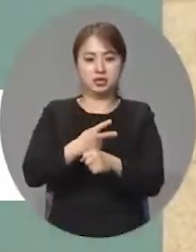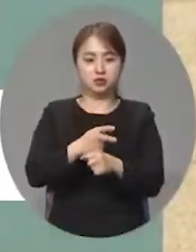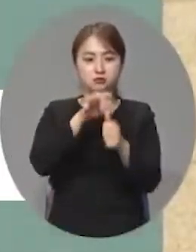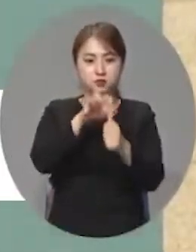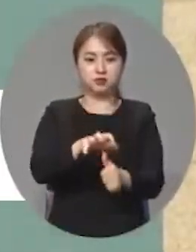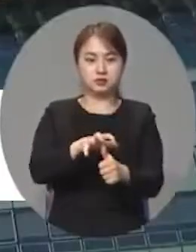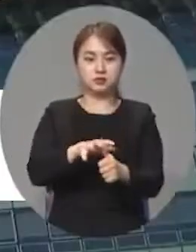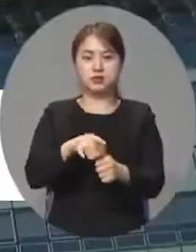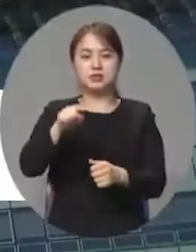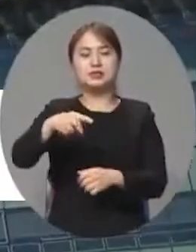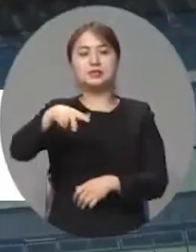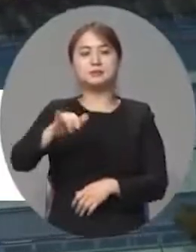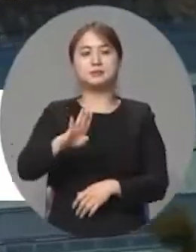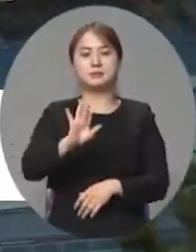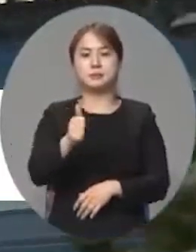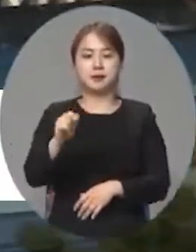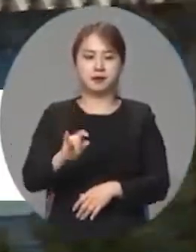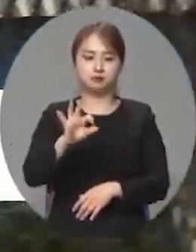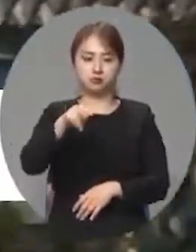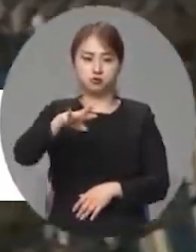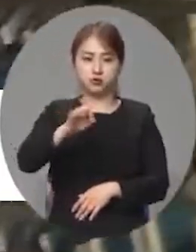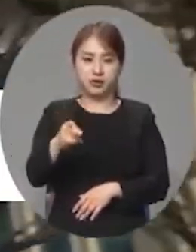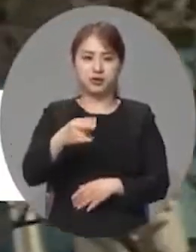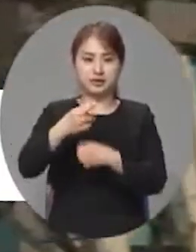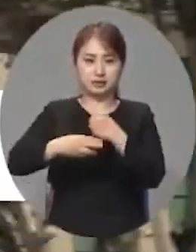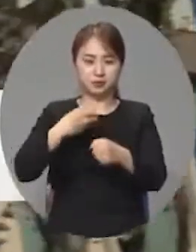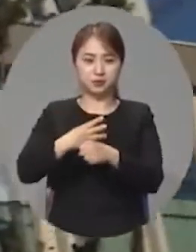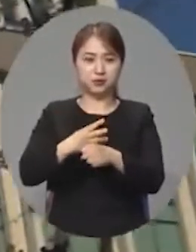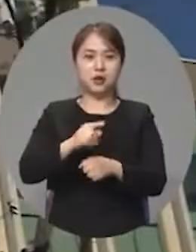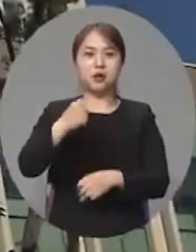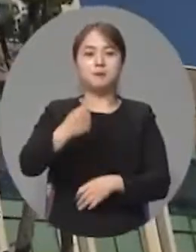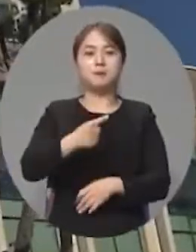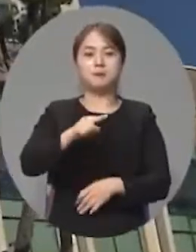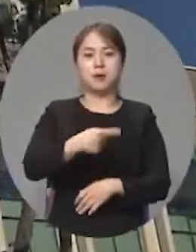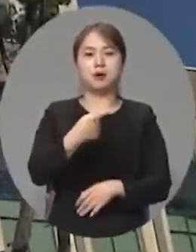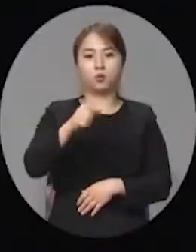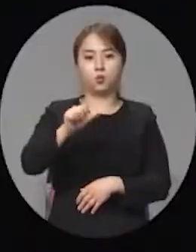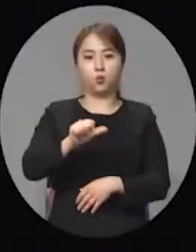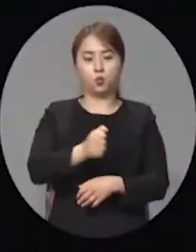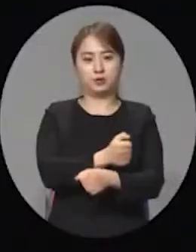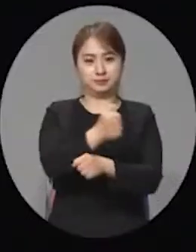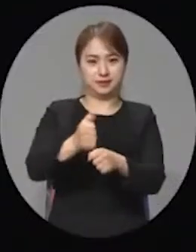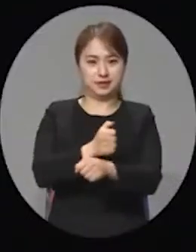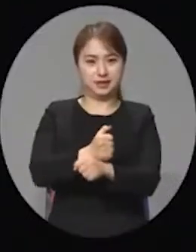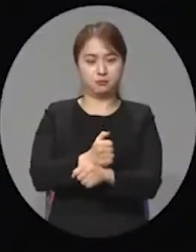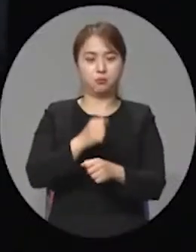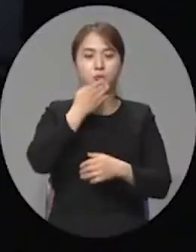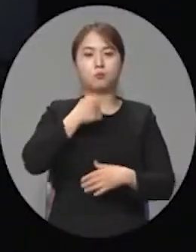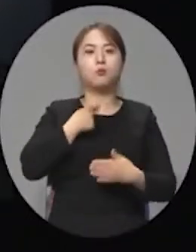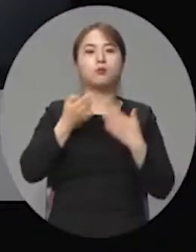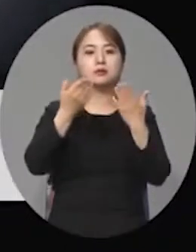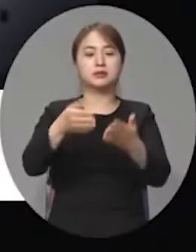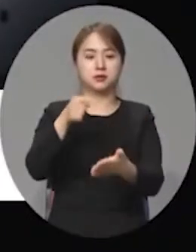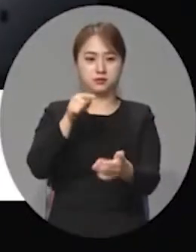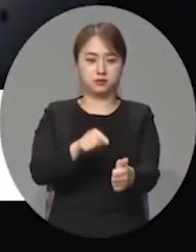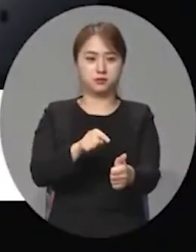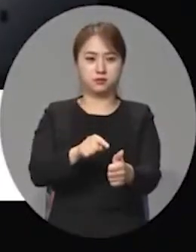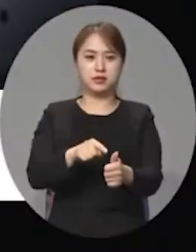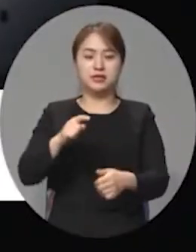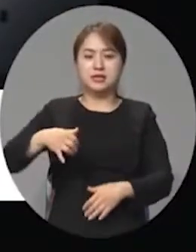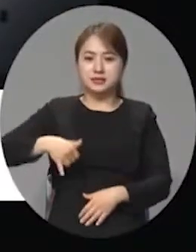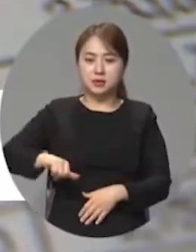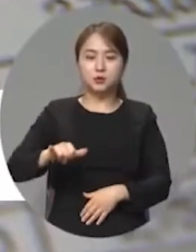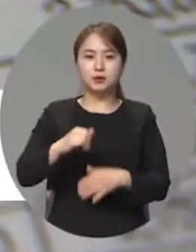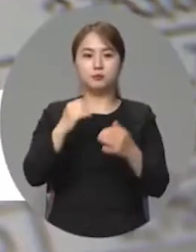선고하는 한편 120시간의 사회봉사를 명령했습니다 2017년부터 2년 동안 자녀와